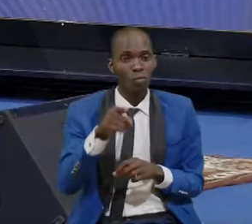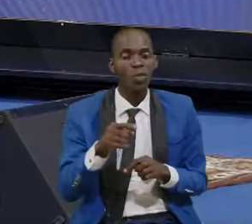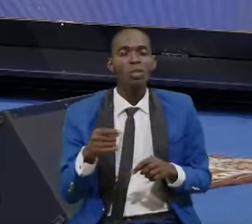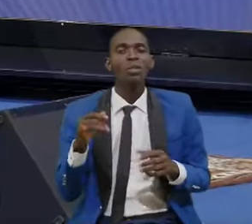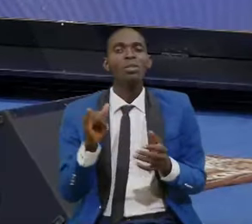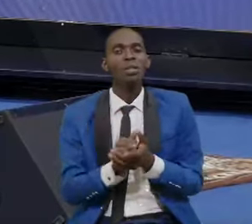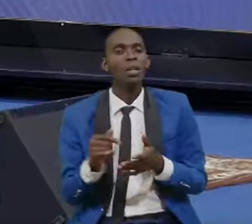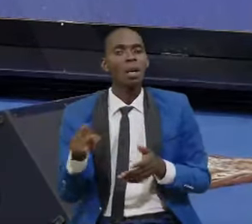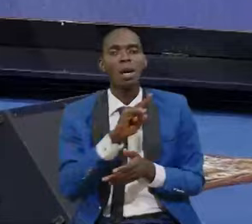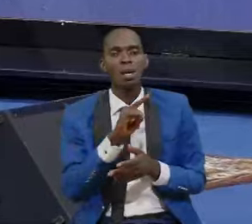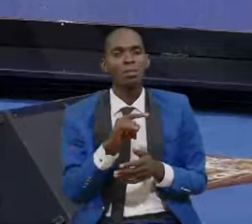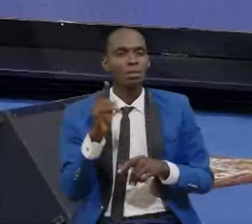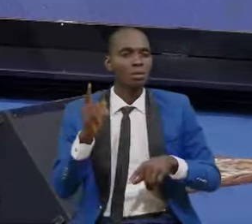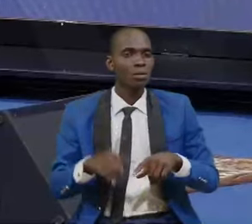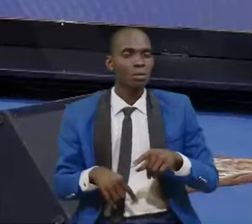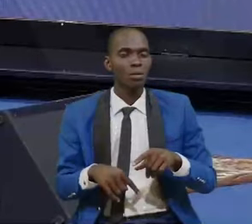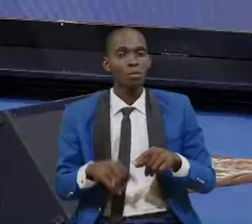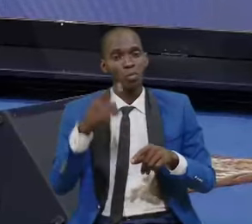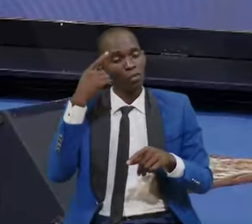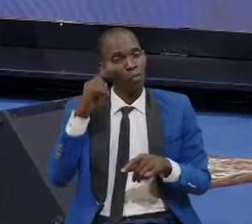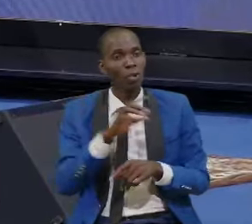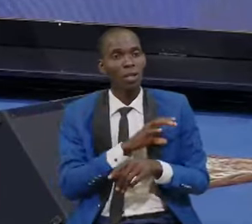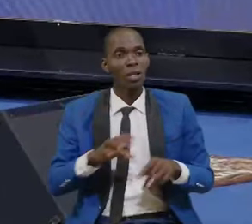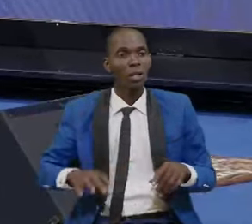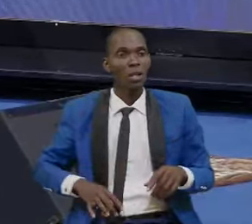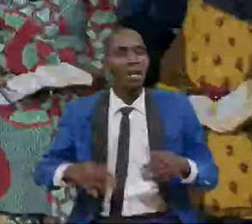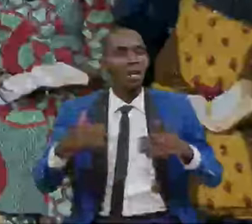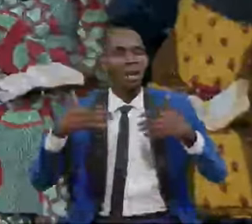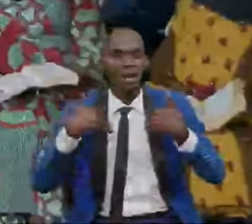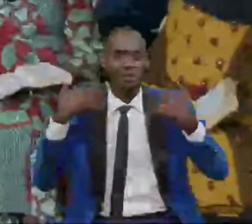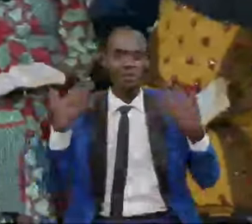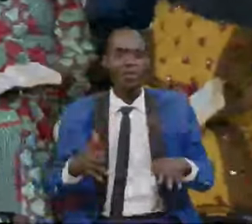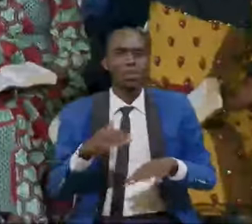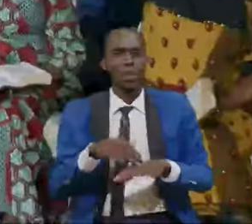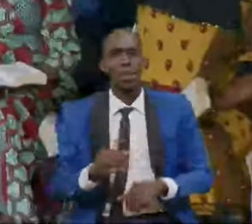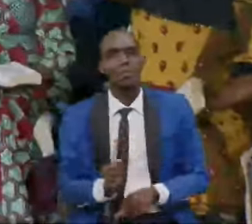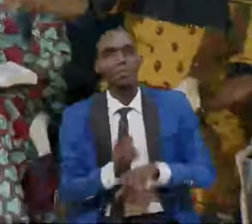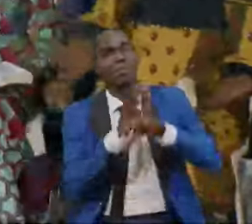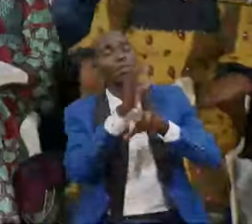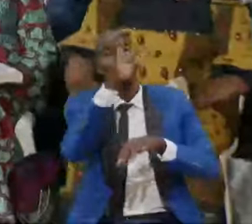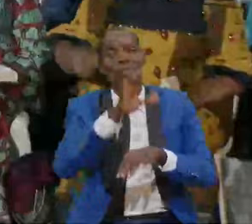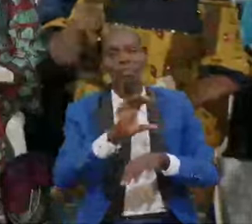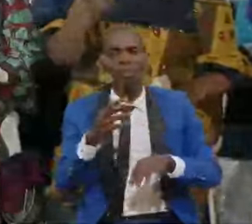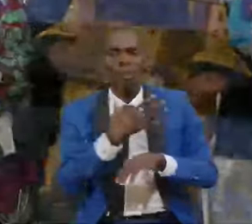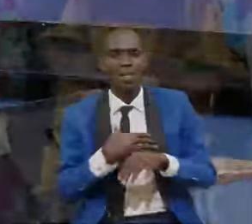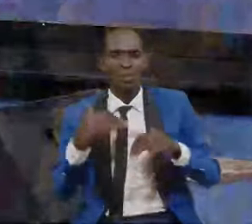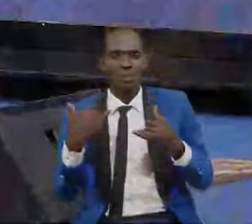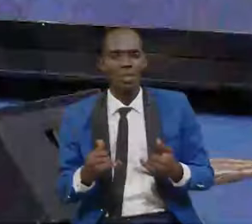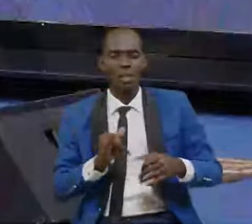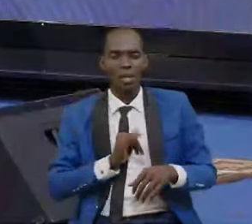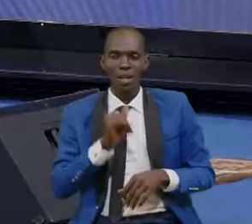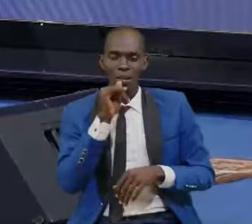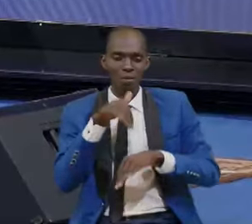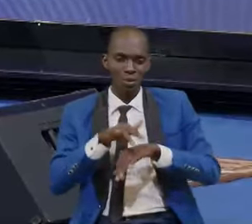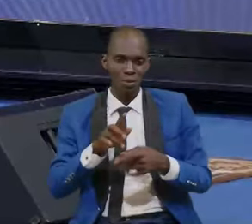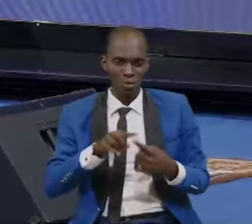contre toi ou contre ce que Christ a achevé sur la croix du calvaire. Et je suis envoyé vers